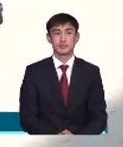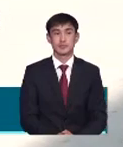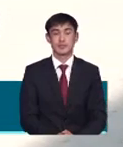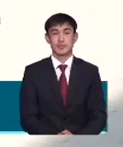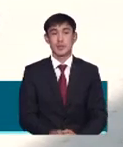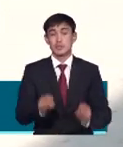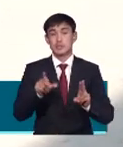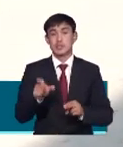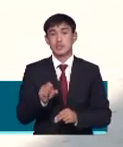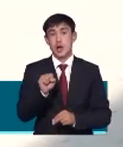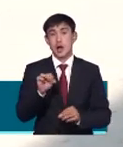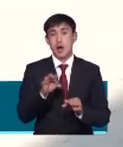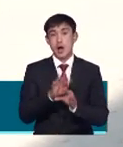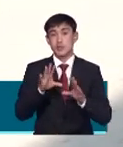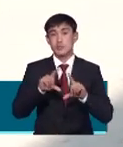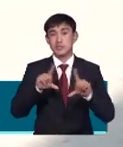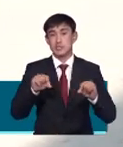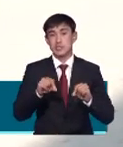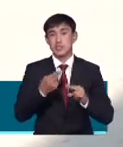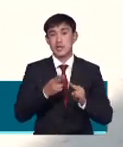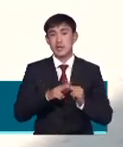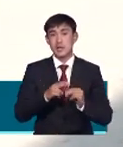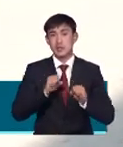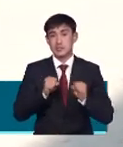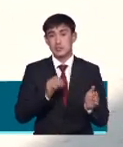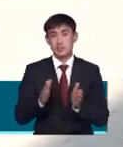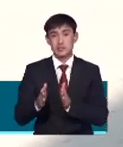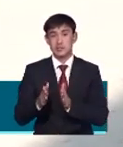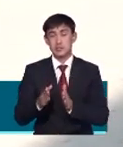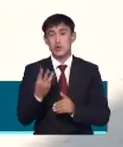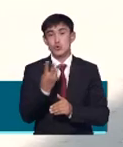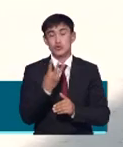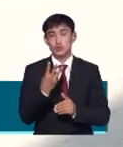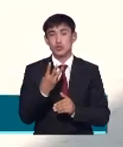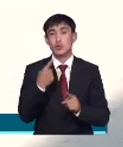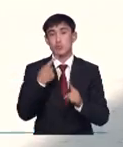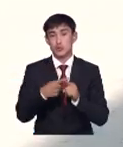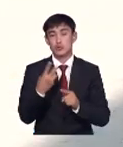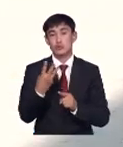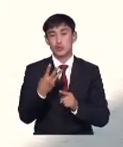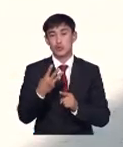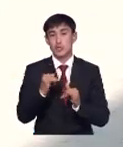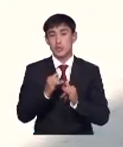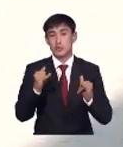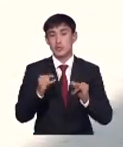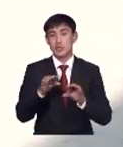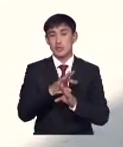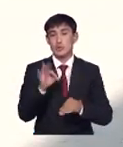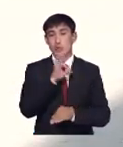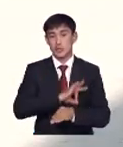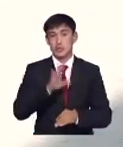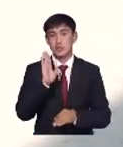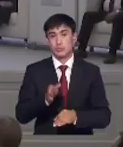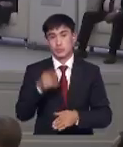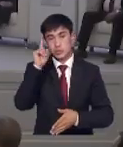Сарапшылар атом электр станциясында МАГАТЭ-нің ең қатаң стандарттарына сәйкес келетін 3-ші және плюс 3-ші дамытылған реакторларды қолданатынын